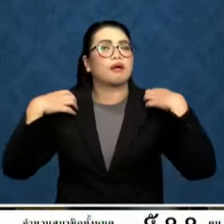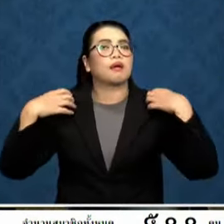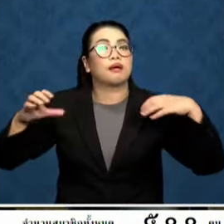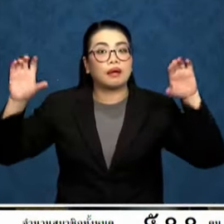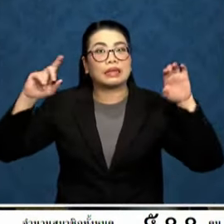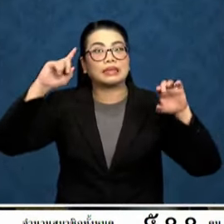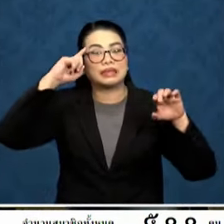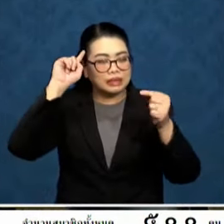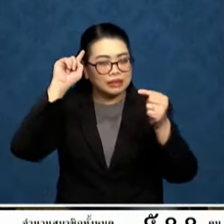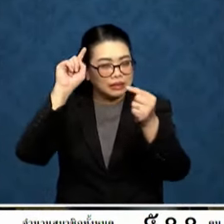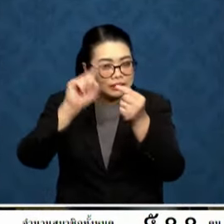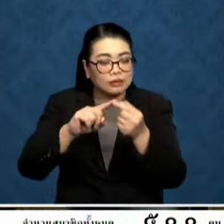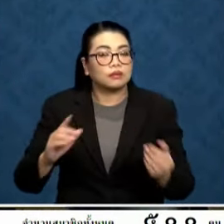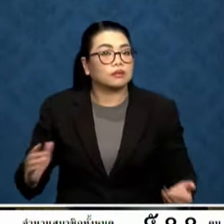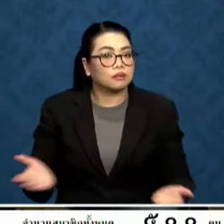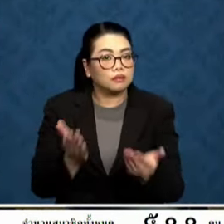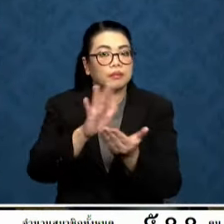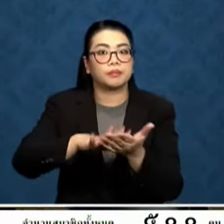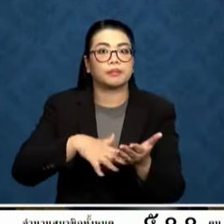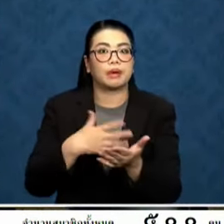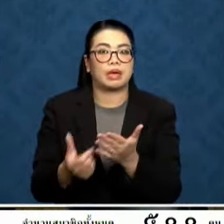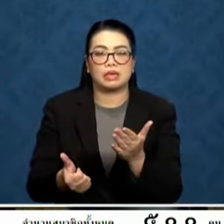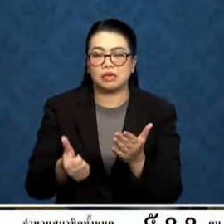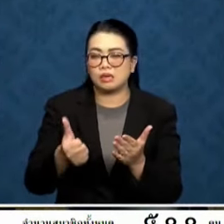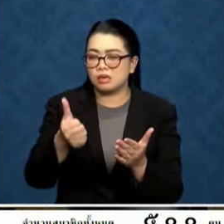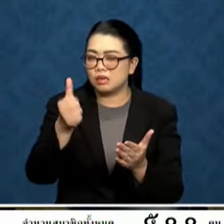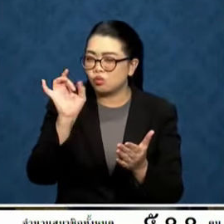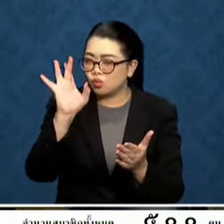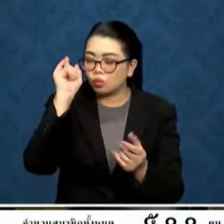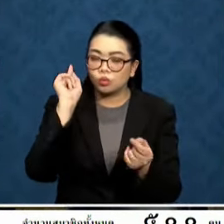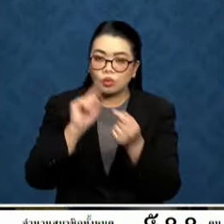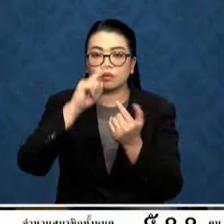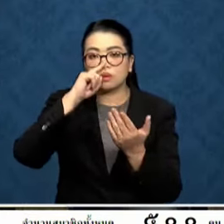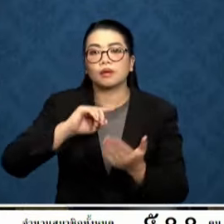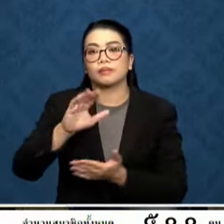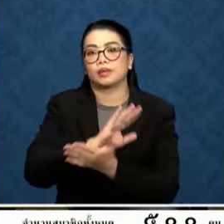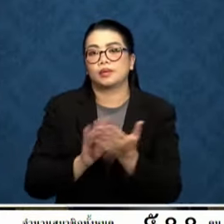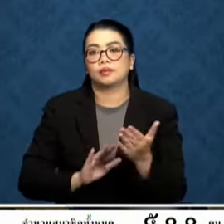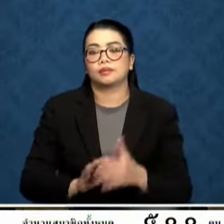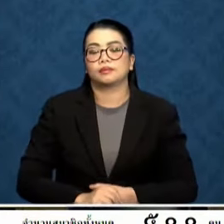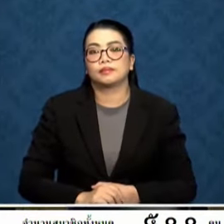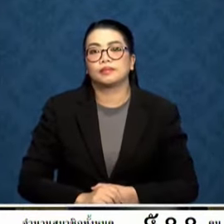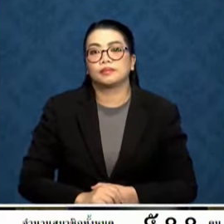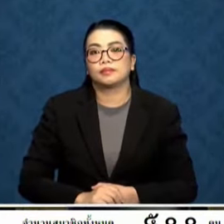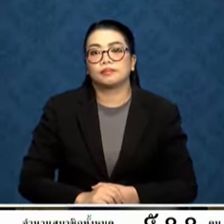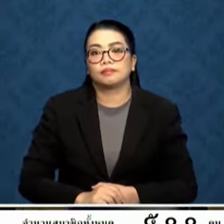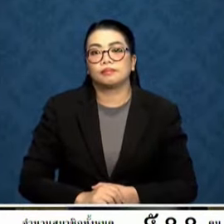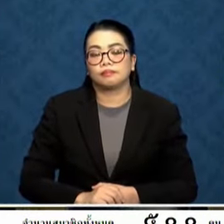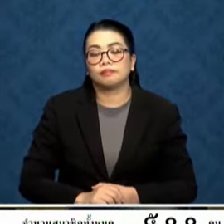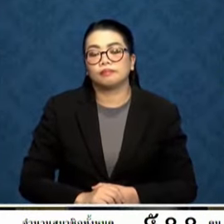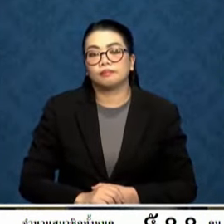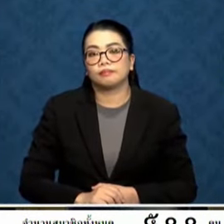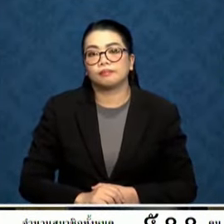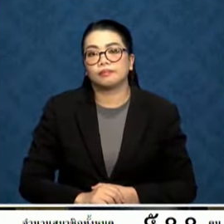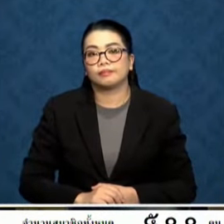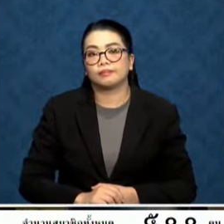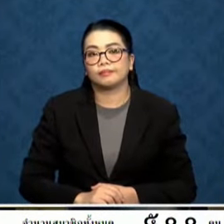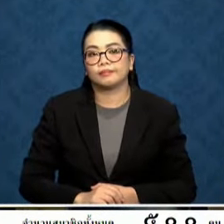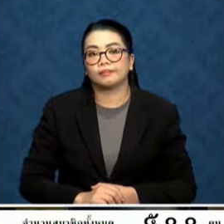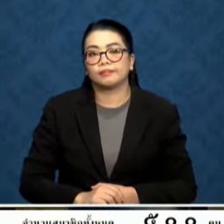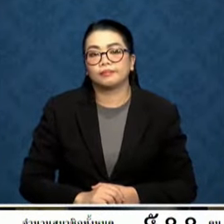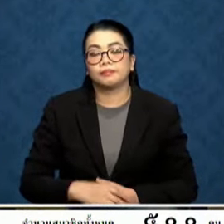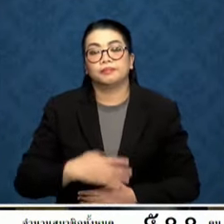ผลักดันนโยบายที่ดีที่สุดสำหรับประเทศในสถานการณ์ขณะนี้ครับ